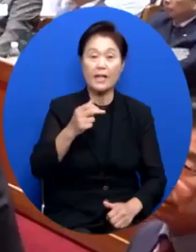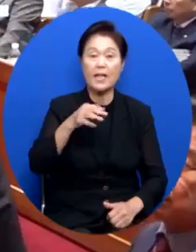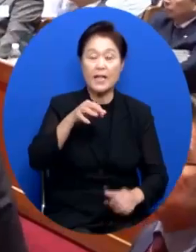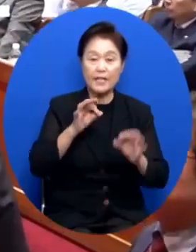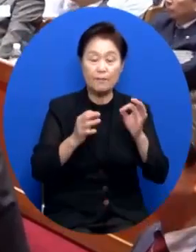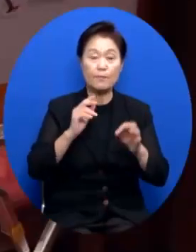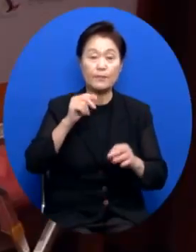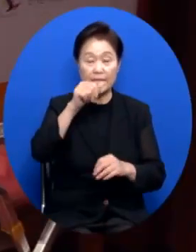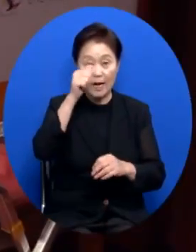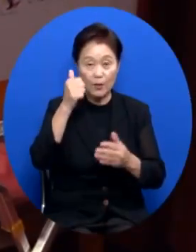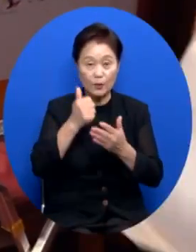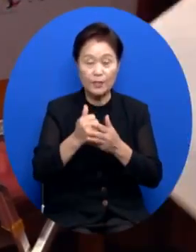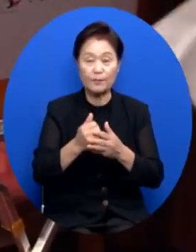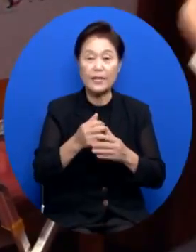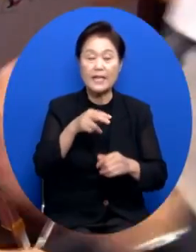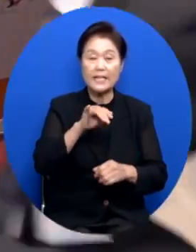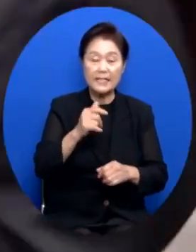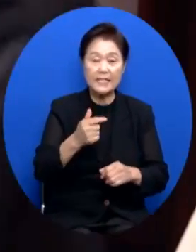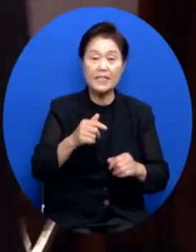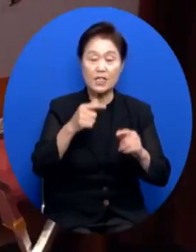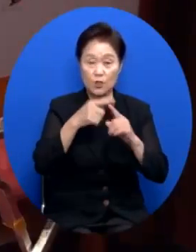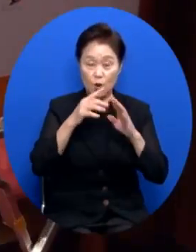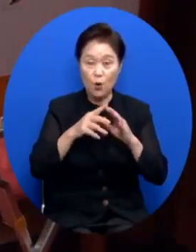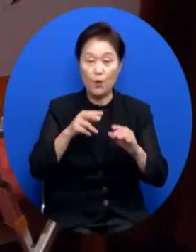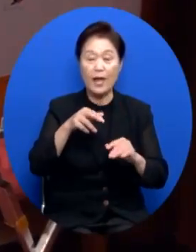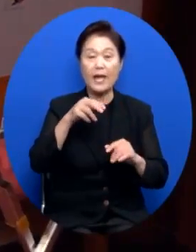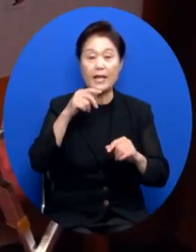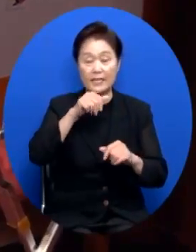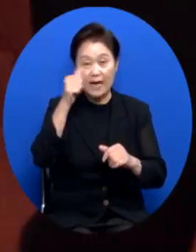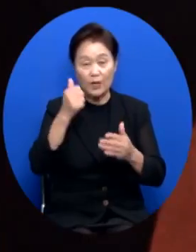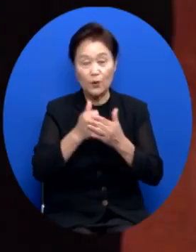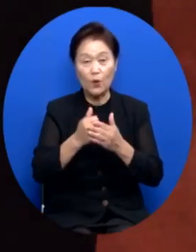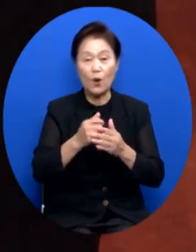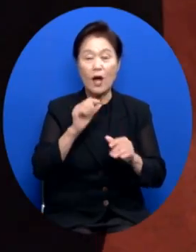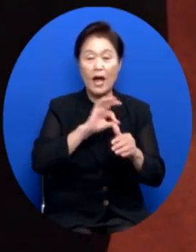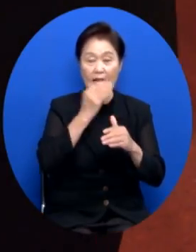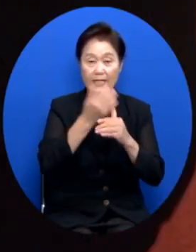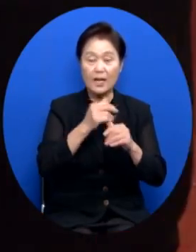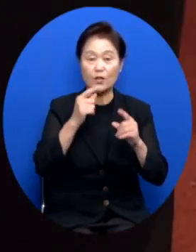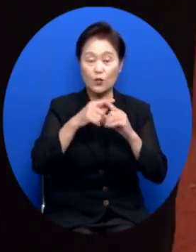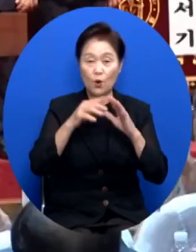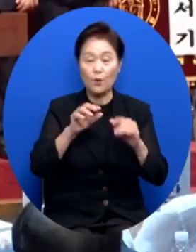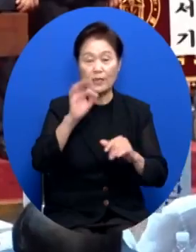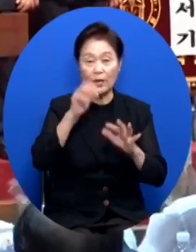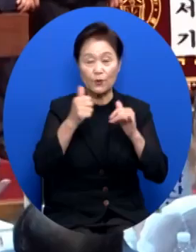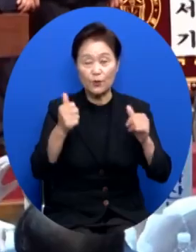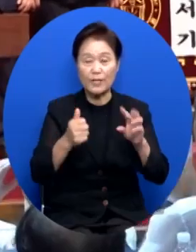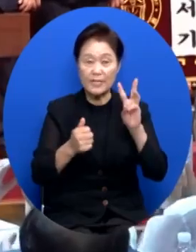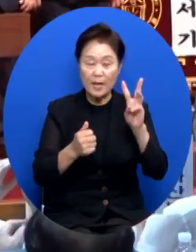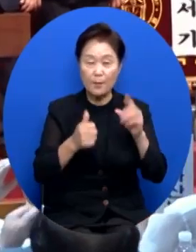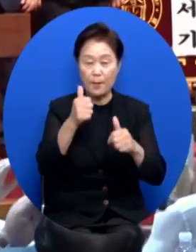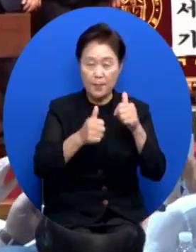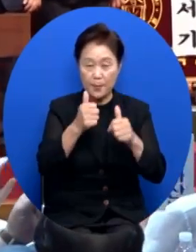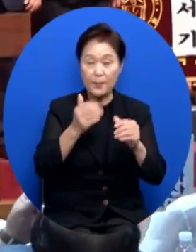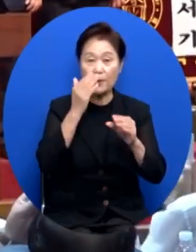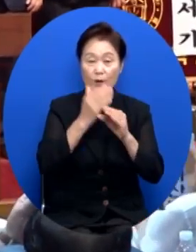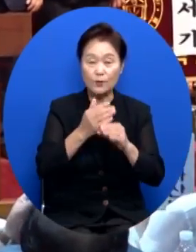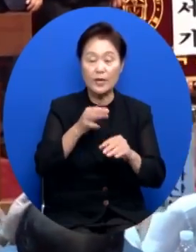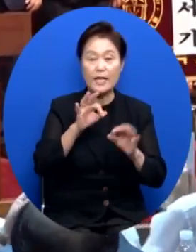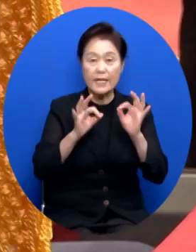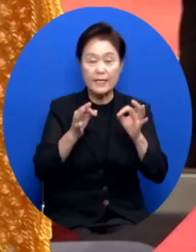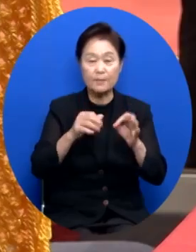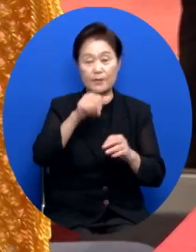장로, 신일교회 허창범 장로, 암양중앙교회 김정수 장로가 후보로 3파전을 벌인 가운데 김승렬